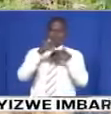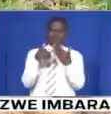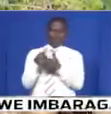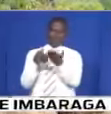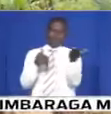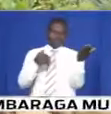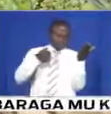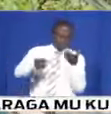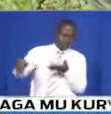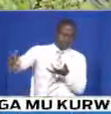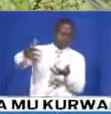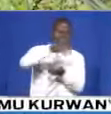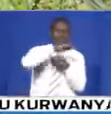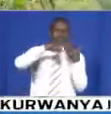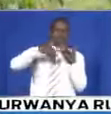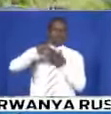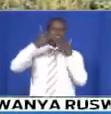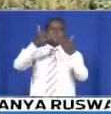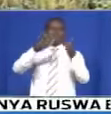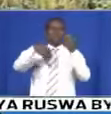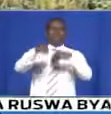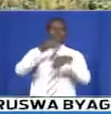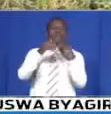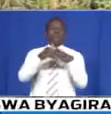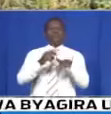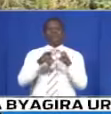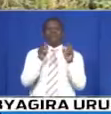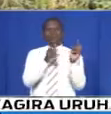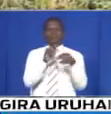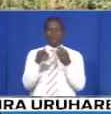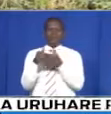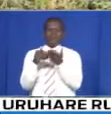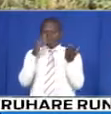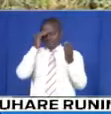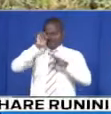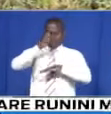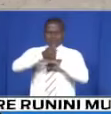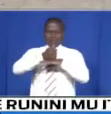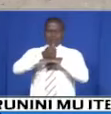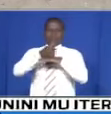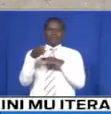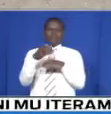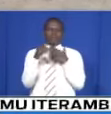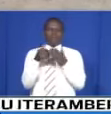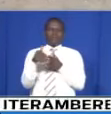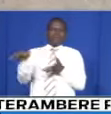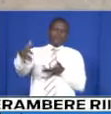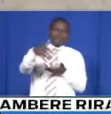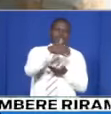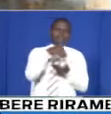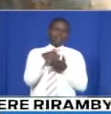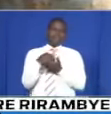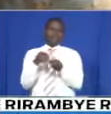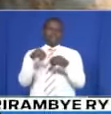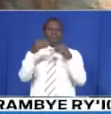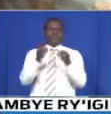ari azajya kusanya umusaruro wabonetse akawugeza ku isoko bitandukanye n'ibyari bisanzweho kuko ari harashyizweho za company ziwukusanya abahinzi